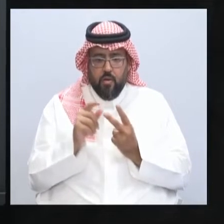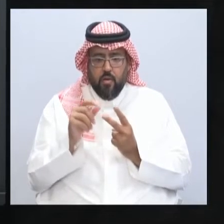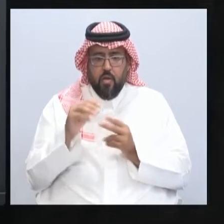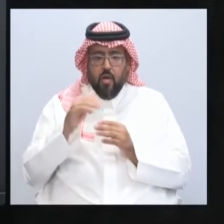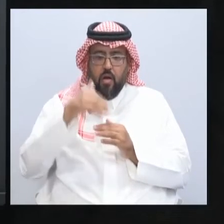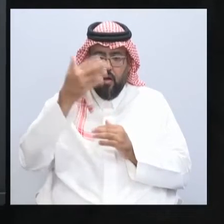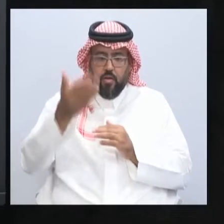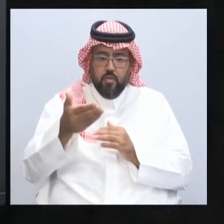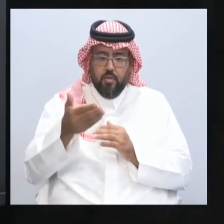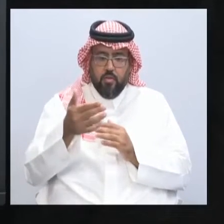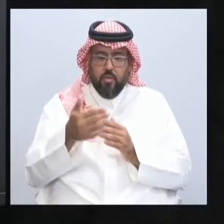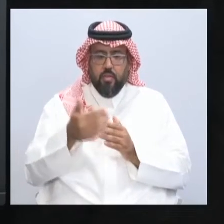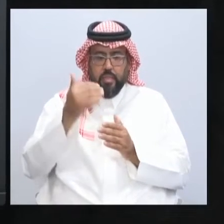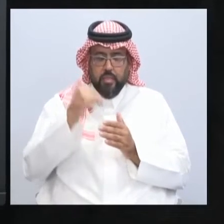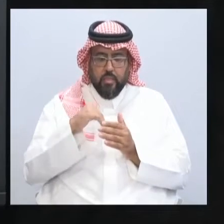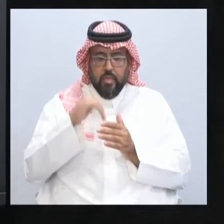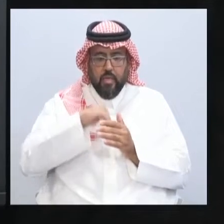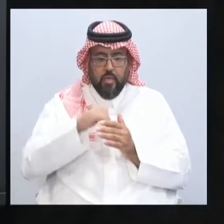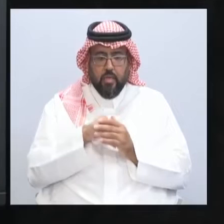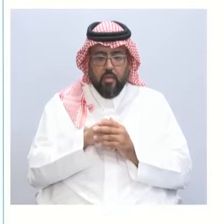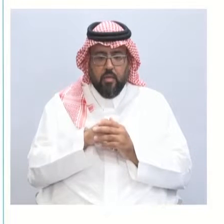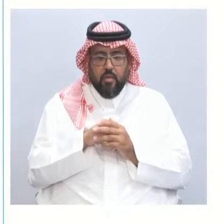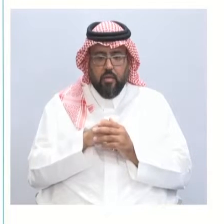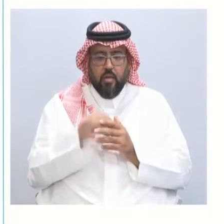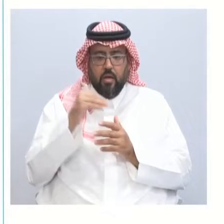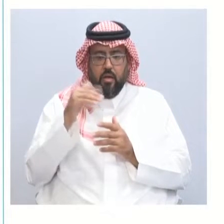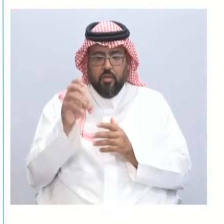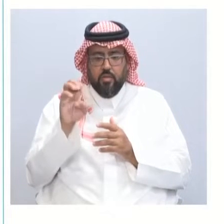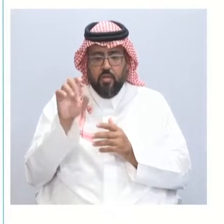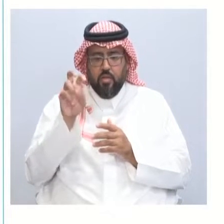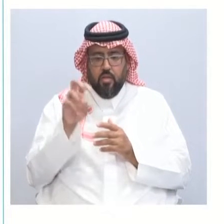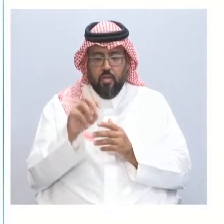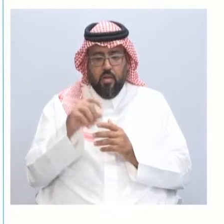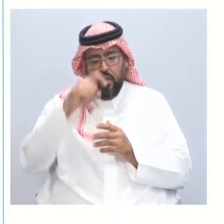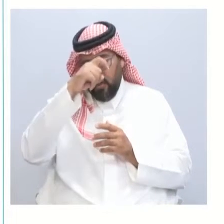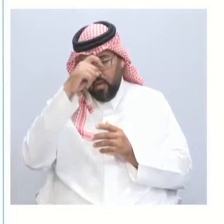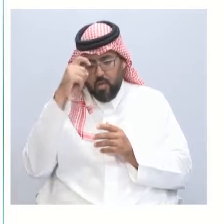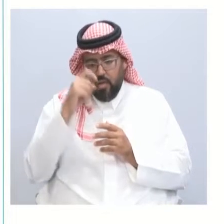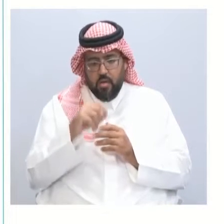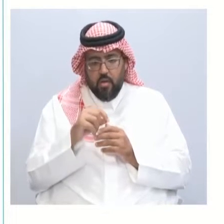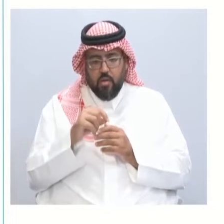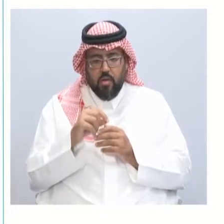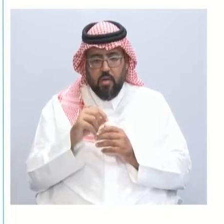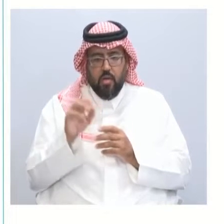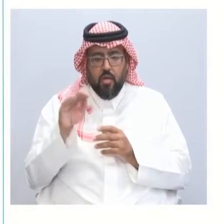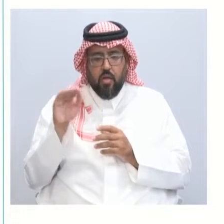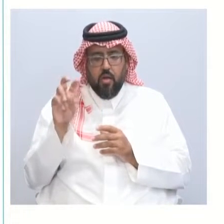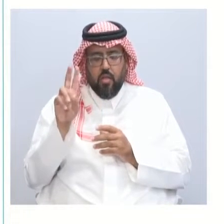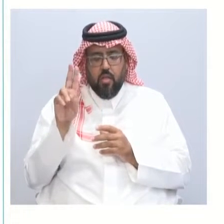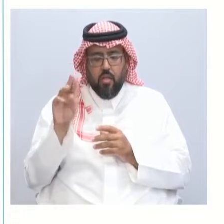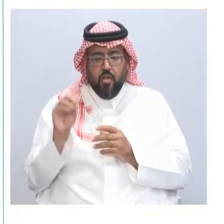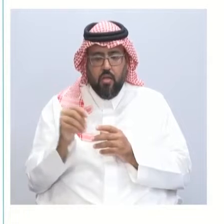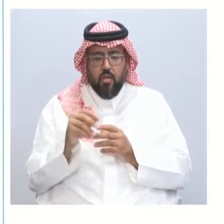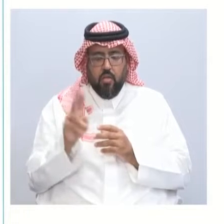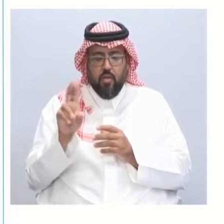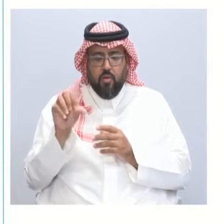خارجيه ونواه داخليه والنواه الخارجيه تحدثنا عن درجه حرارتها وعن حالتها وانها